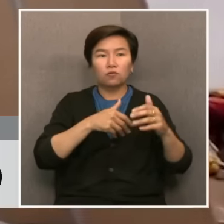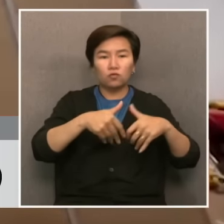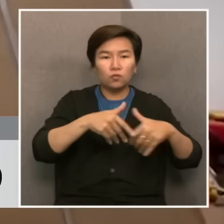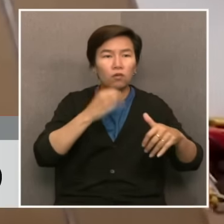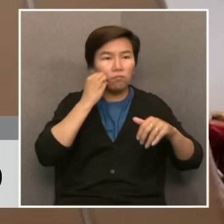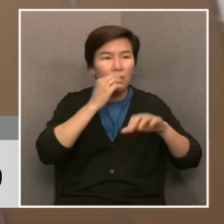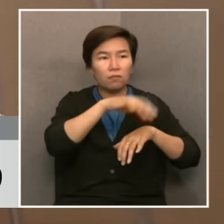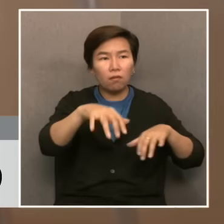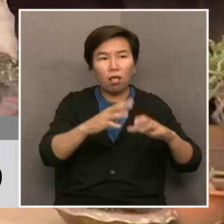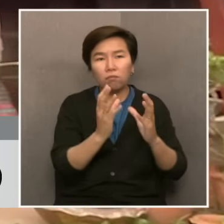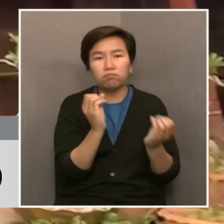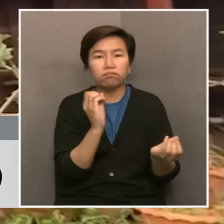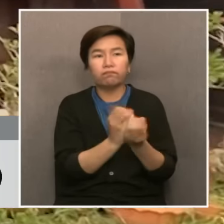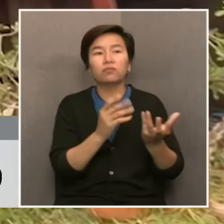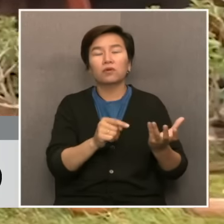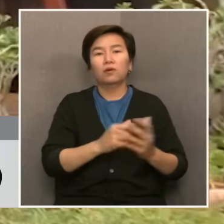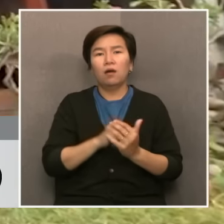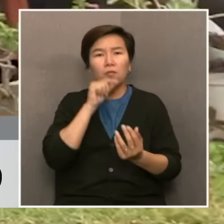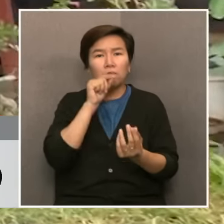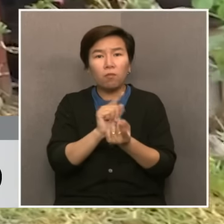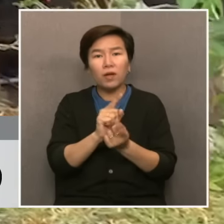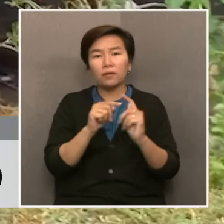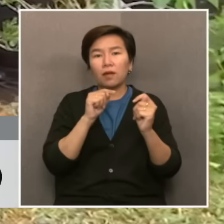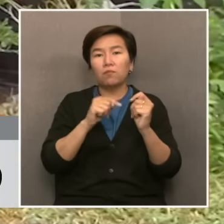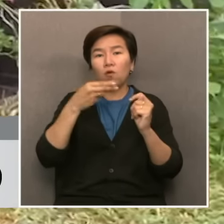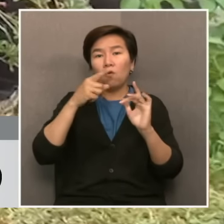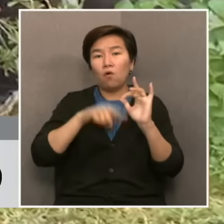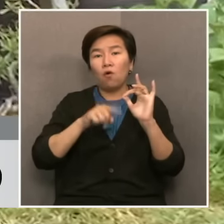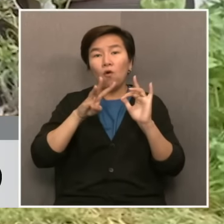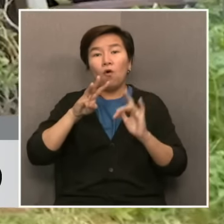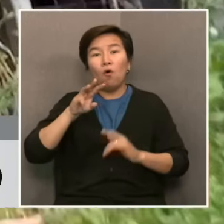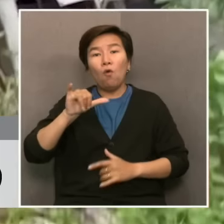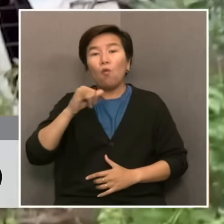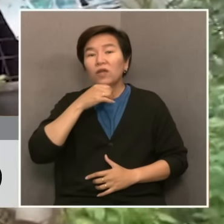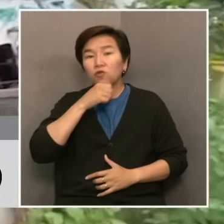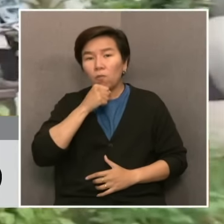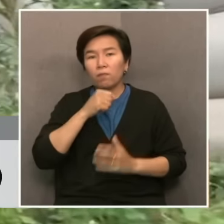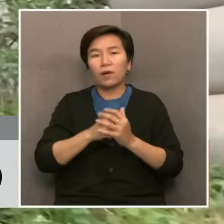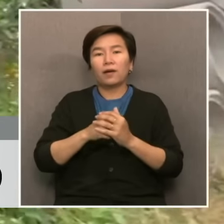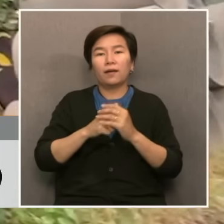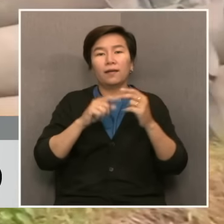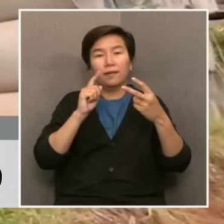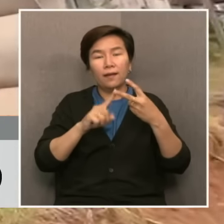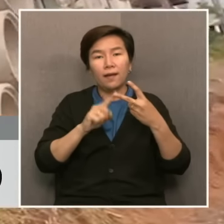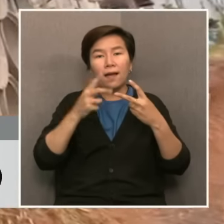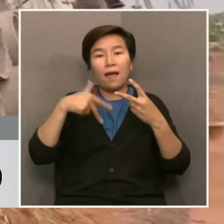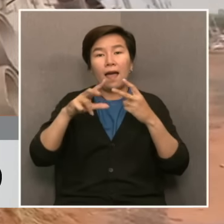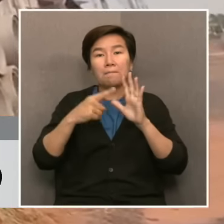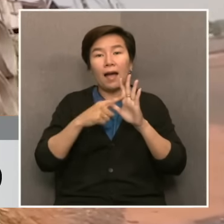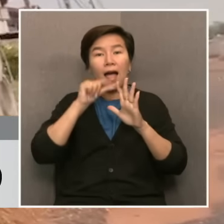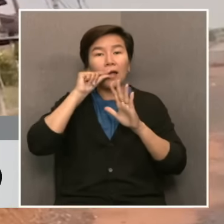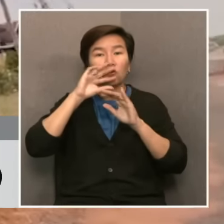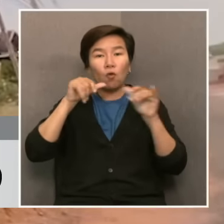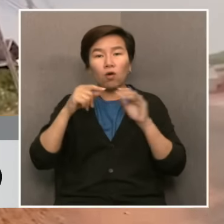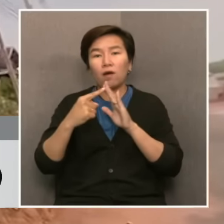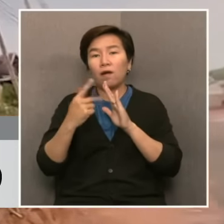จะเกิดขึ้นในพื้นที่ตำบลห้วยส้มและตำบลผานกเค้าองค์กรปกครองส่วนท้องถิ่นลงพื้นที่ไปสำรวจความเสีย